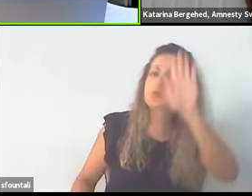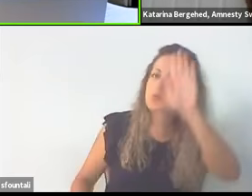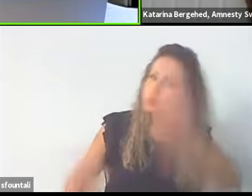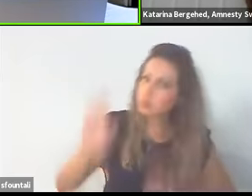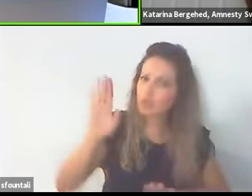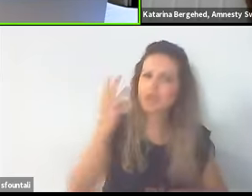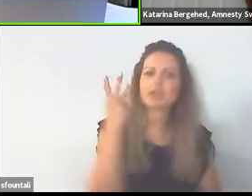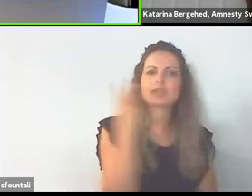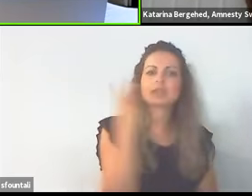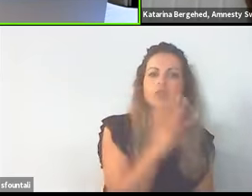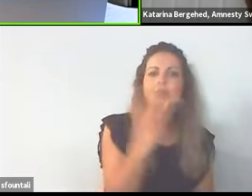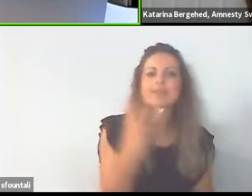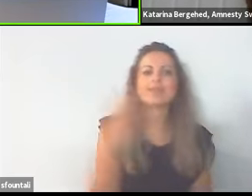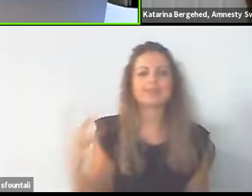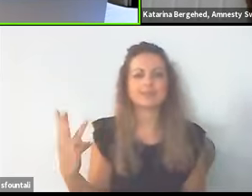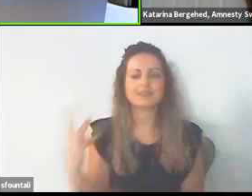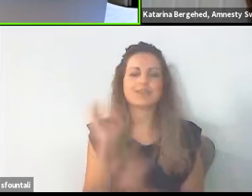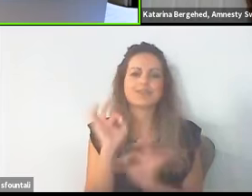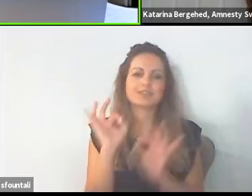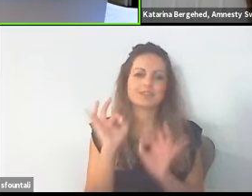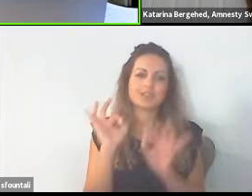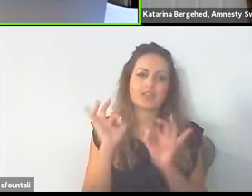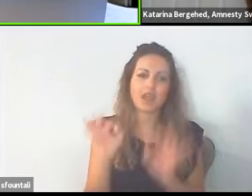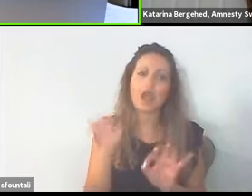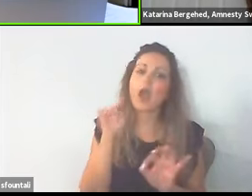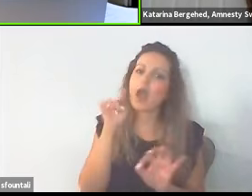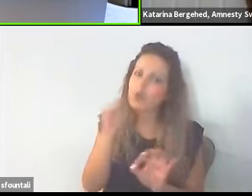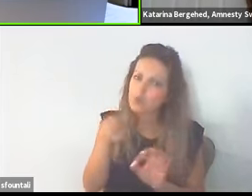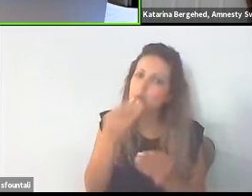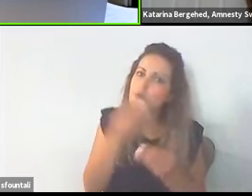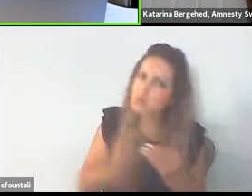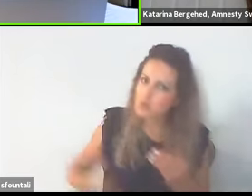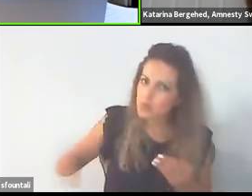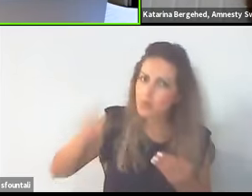οποίο σηματοδοτεί μια αύξηση σε δύο χρόνια της τάξης του 75%.